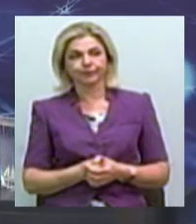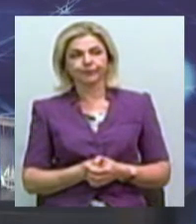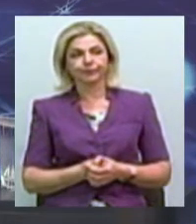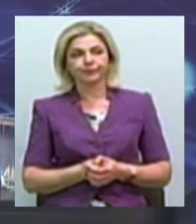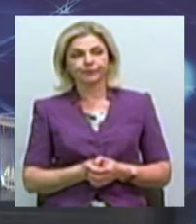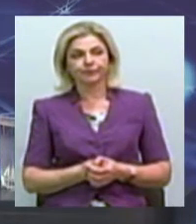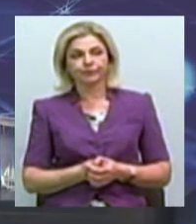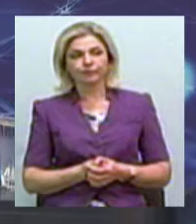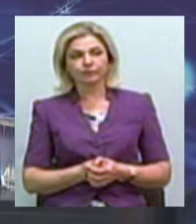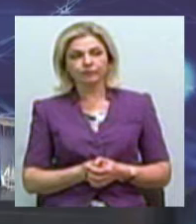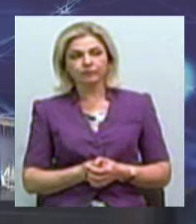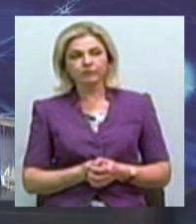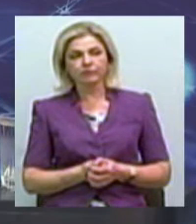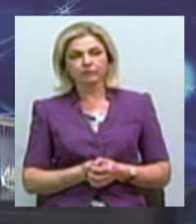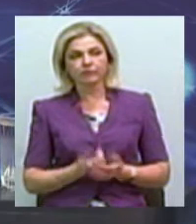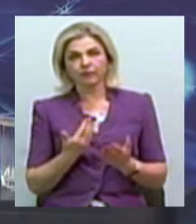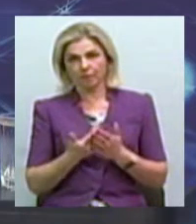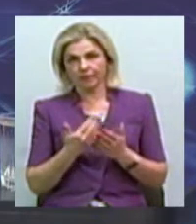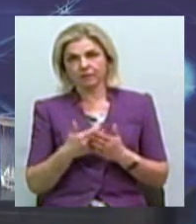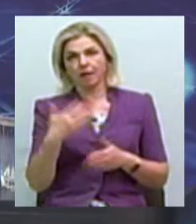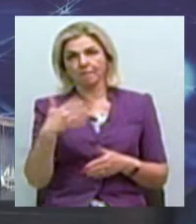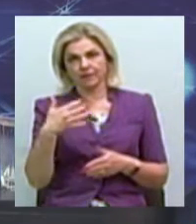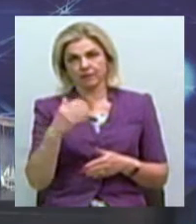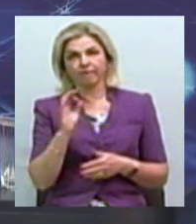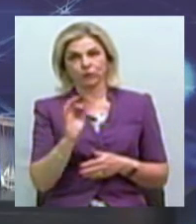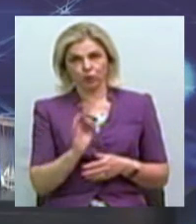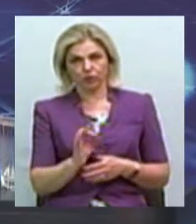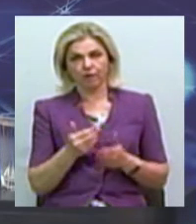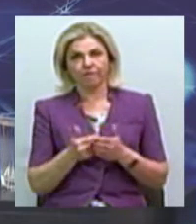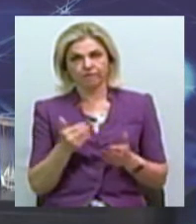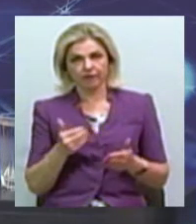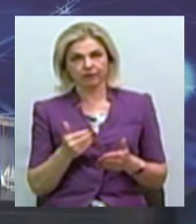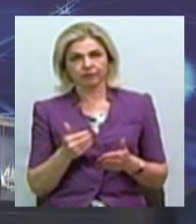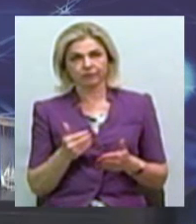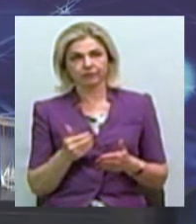чином. Близько 50% від